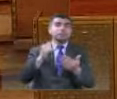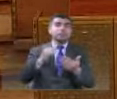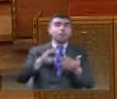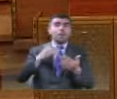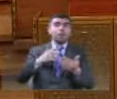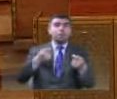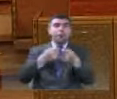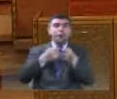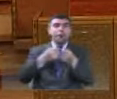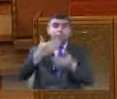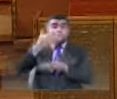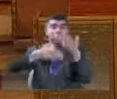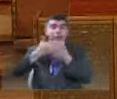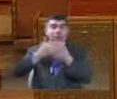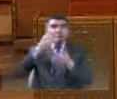بعد استراتيجي،